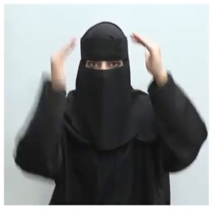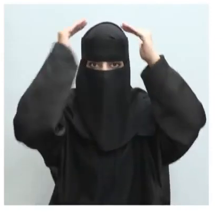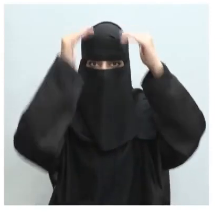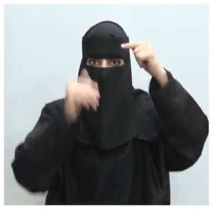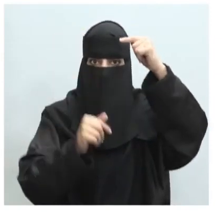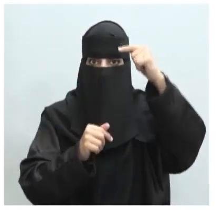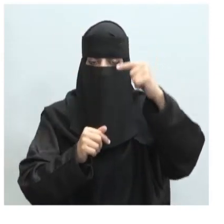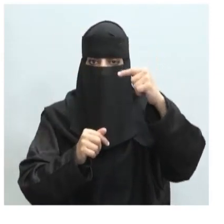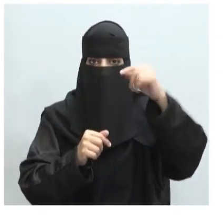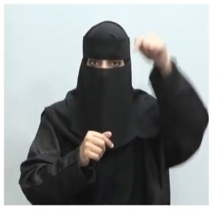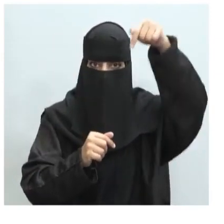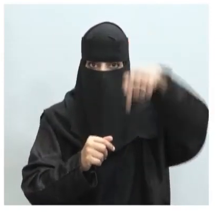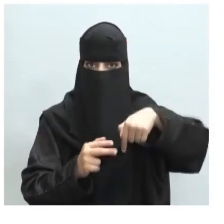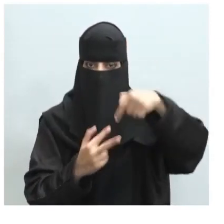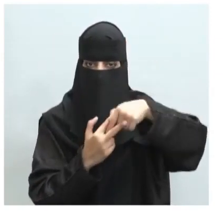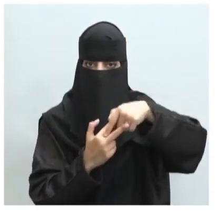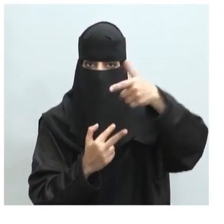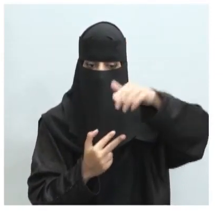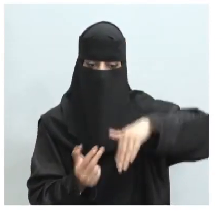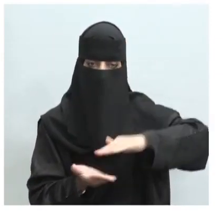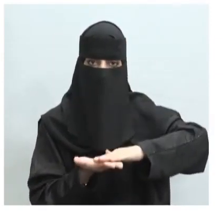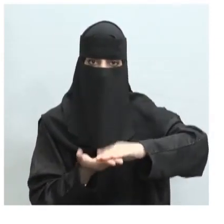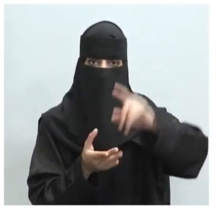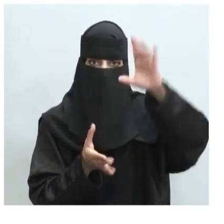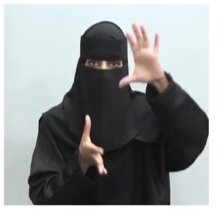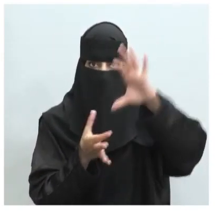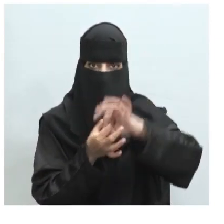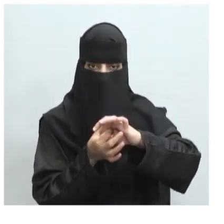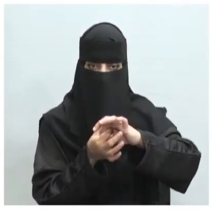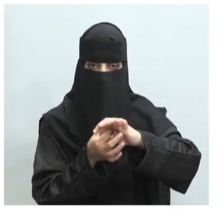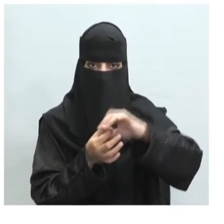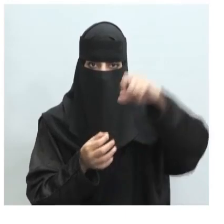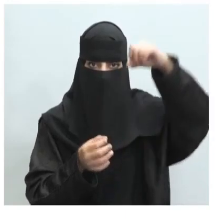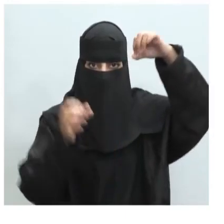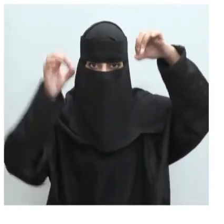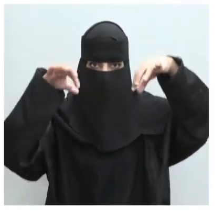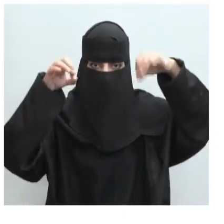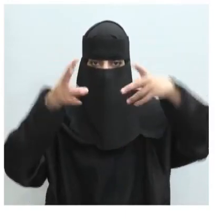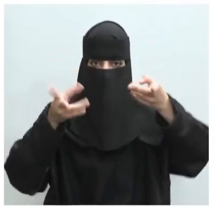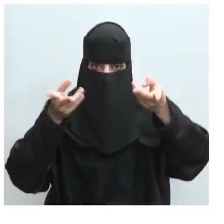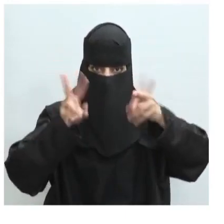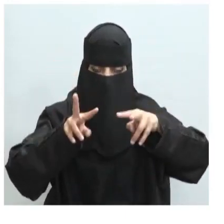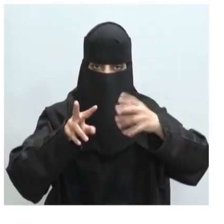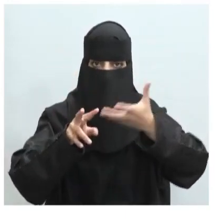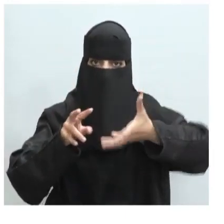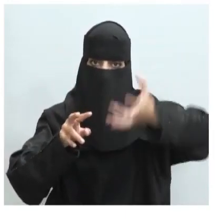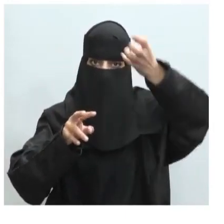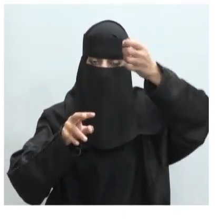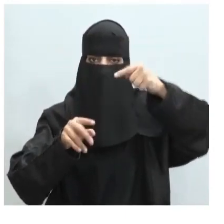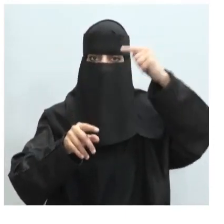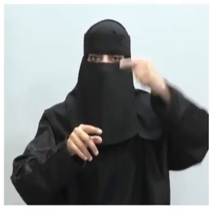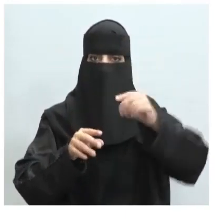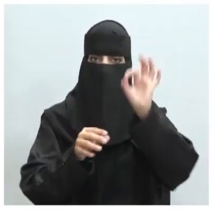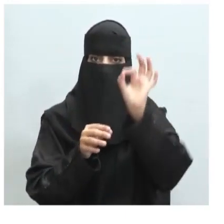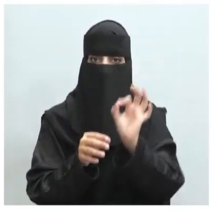باتجاه الارض وبالتالي اكتسبت قطرات اخرى الشحنه السالبه والتي تكون